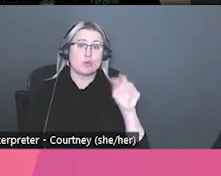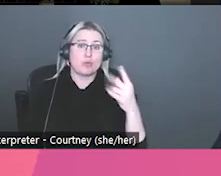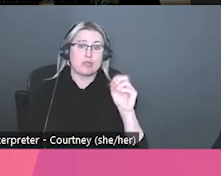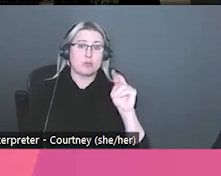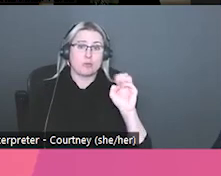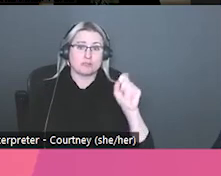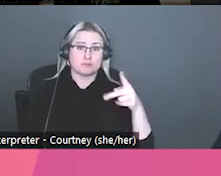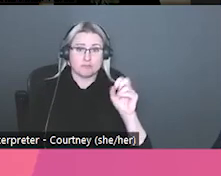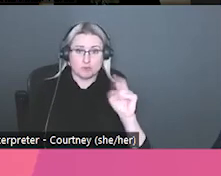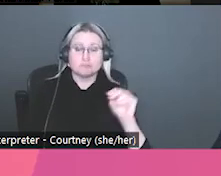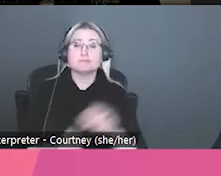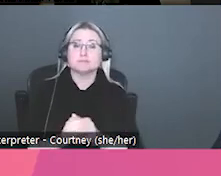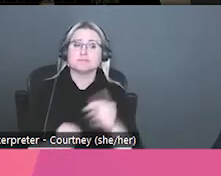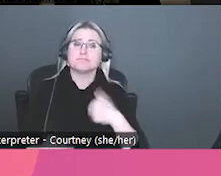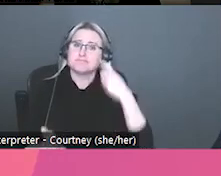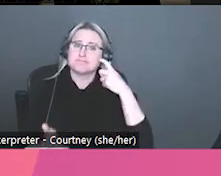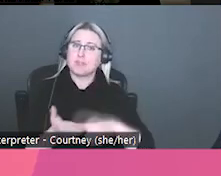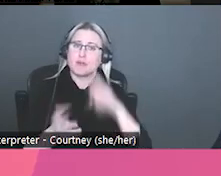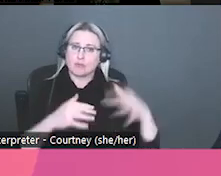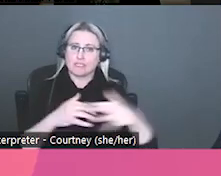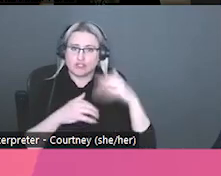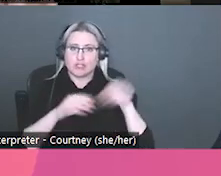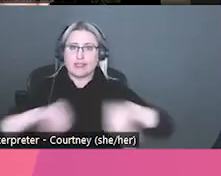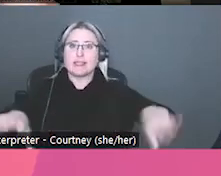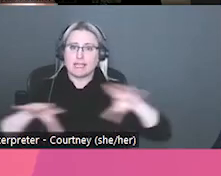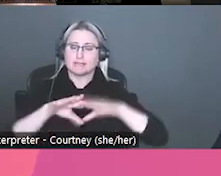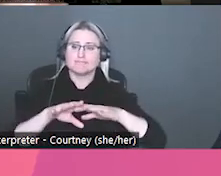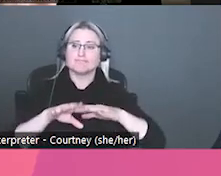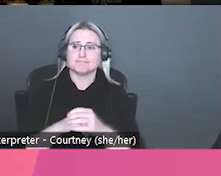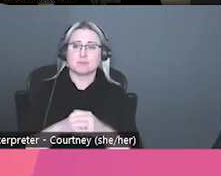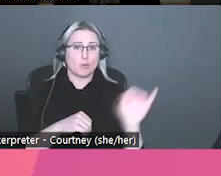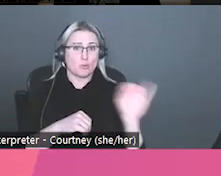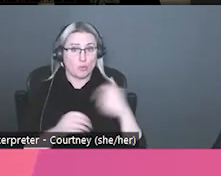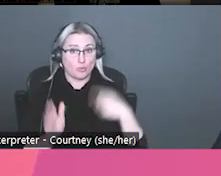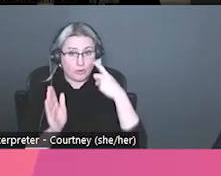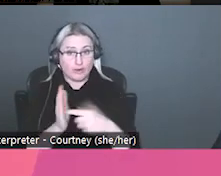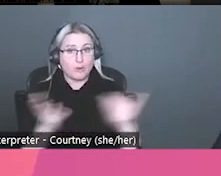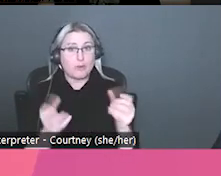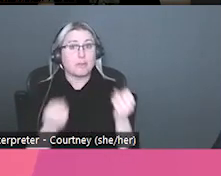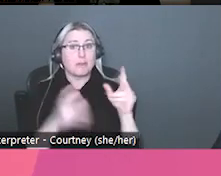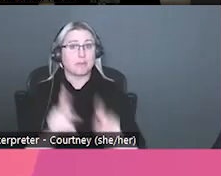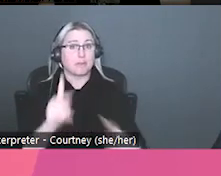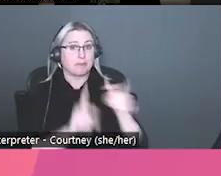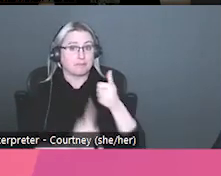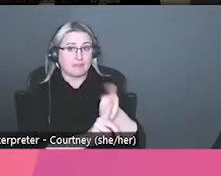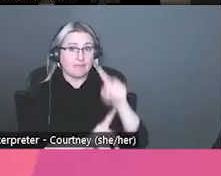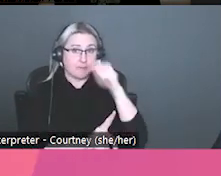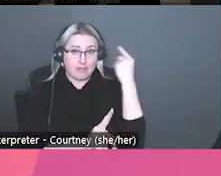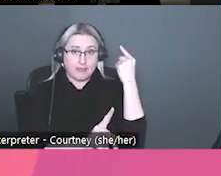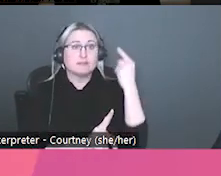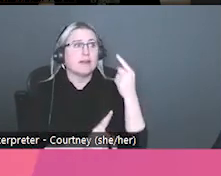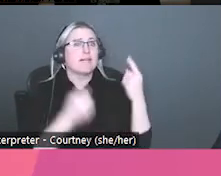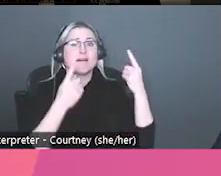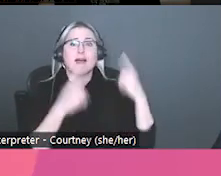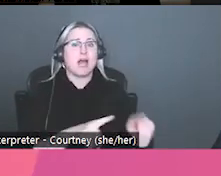doctrine de la découverte et reconnaître les terres et la souveraineté autochtone. Nous reconnaissons aussi que de nombreuses personnes noires ont été